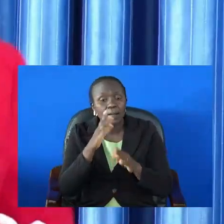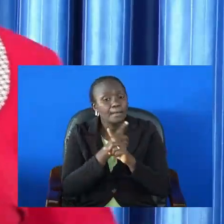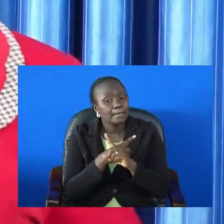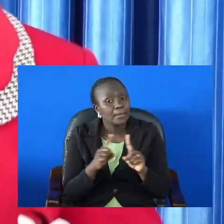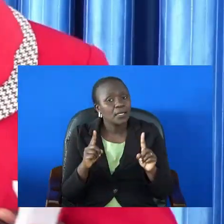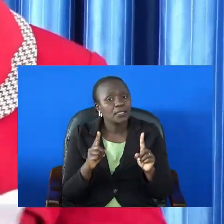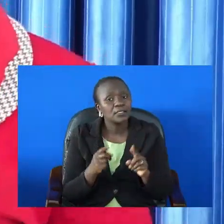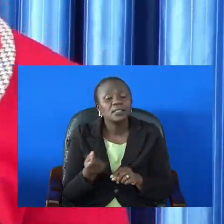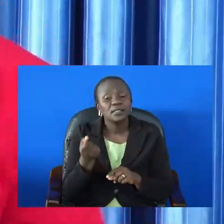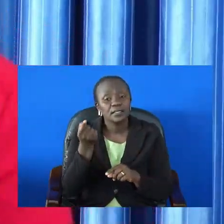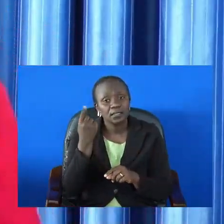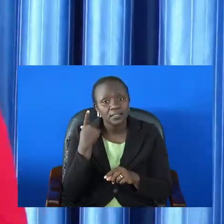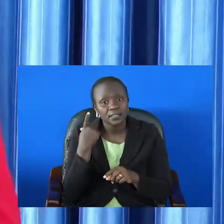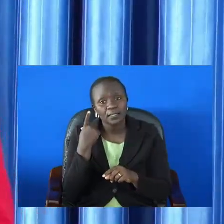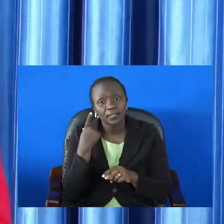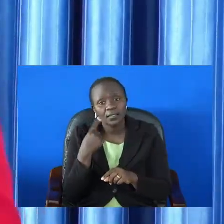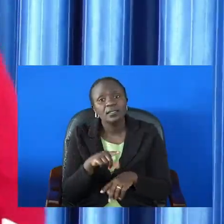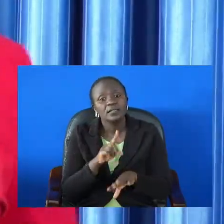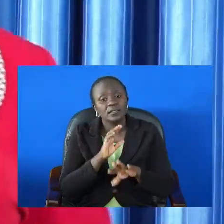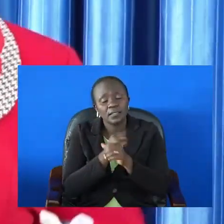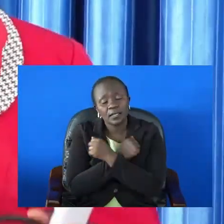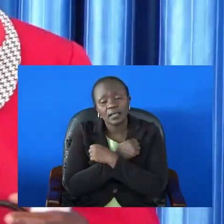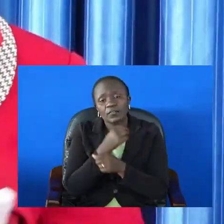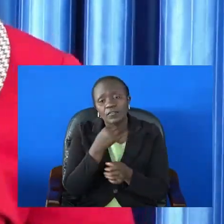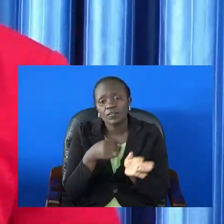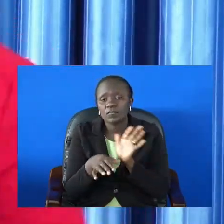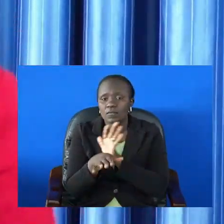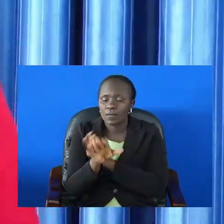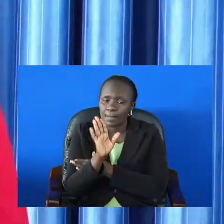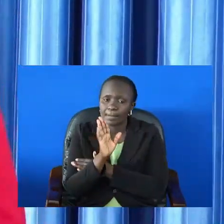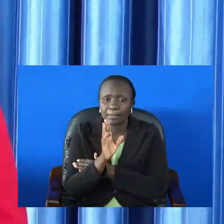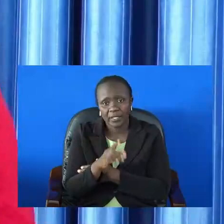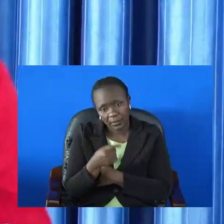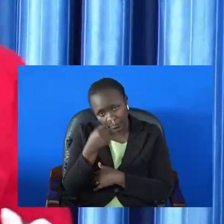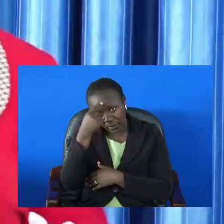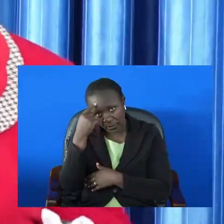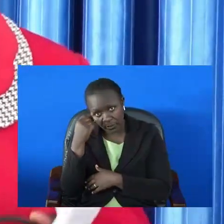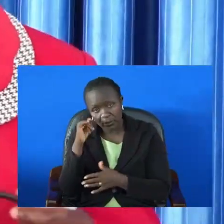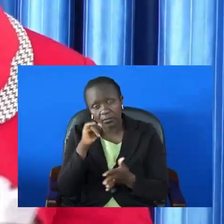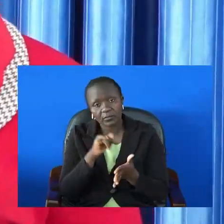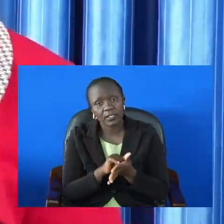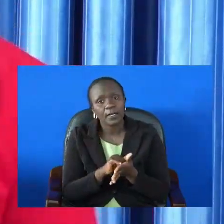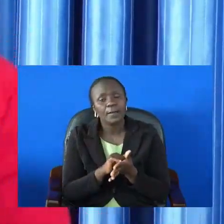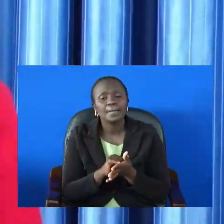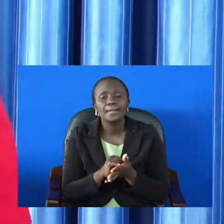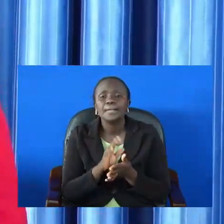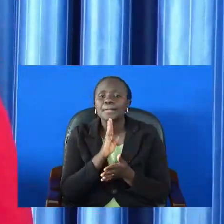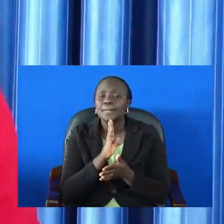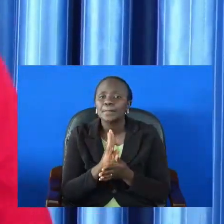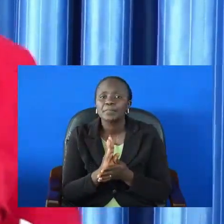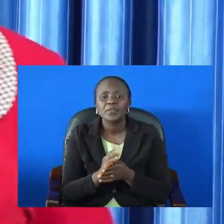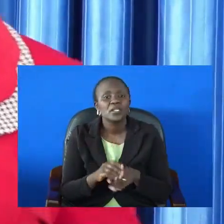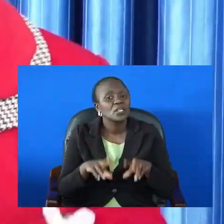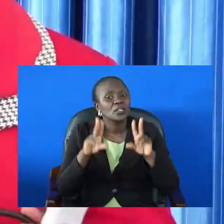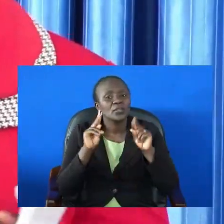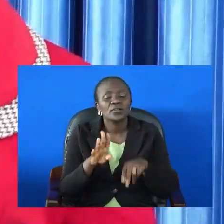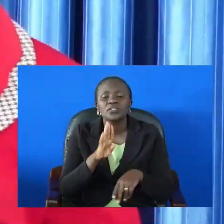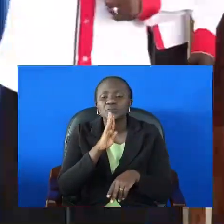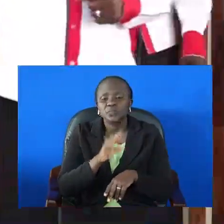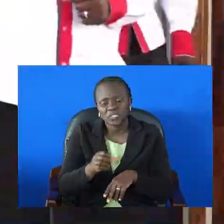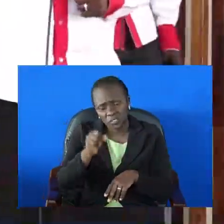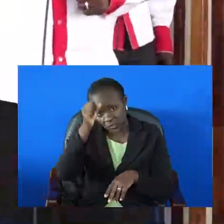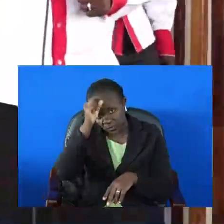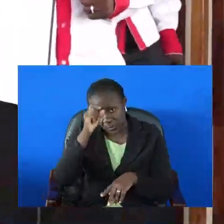bali fahamu ni mapenzi ya Bwana. Kwa sababu hiyo, usiwe